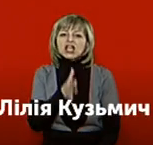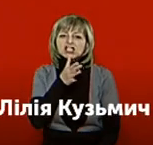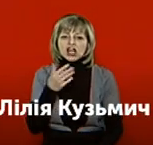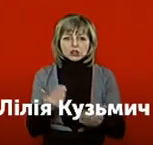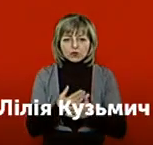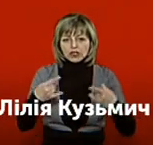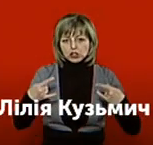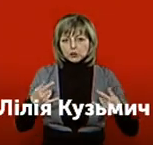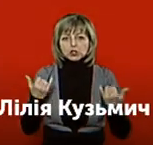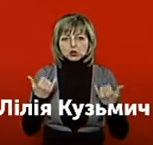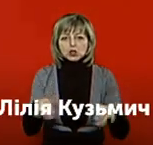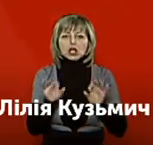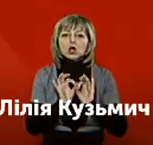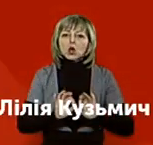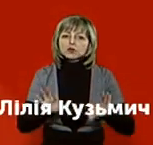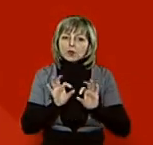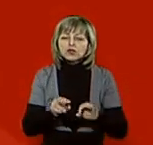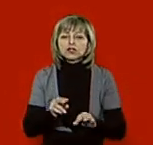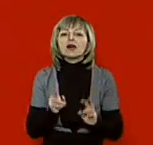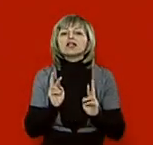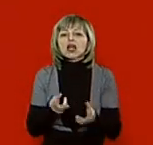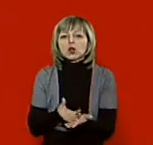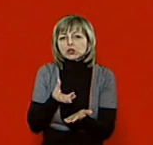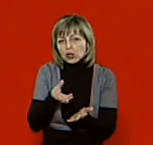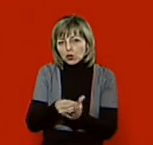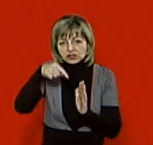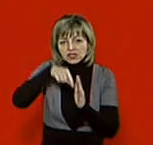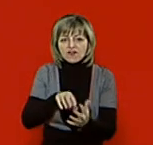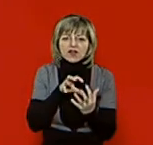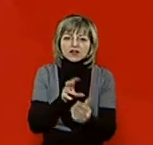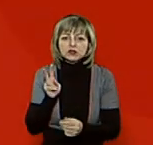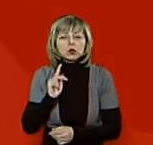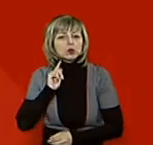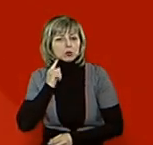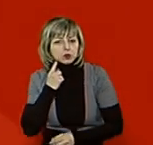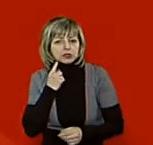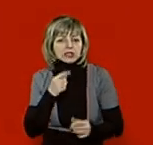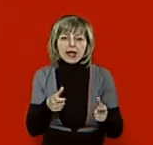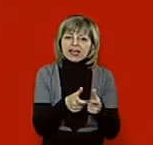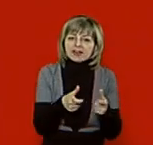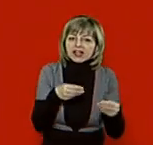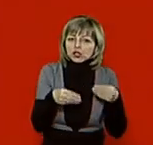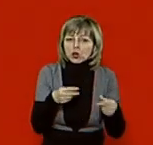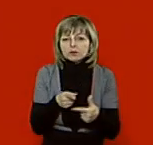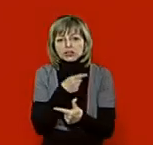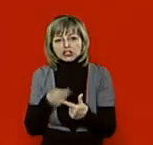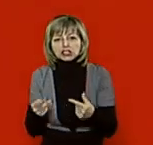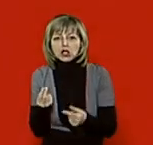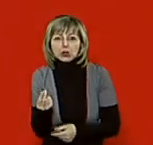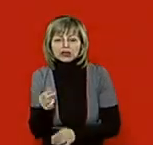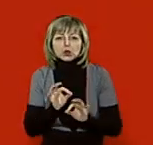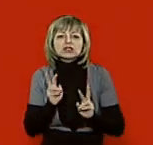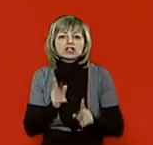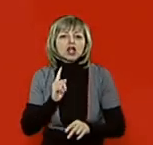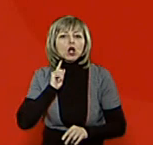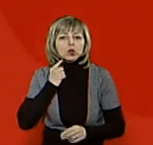Час новин на Суспільному. Сьогодні у випуску розповімо, чим розраховується у громадському транспорті Луцька – е-квитком чи готівкою. Розкажемо,